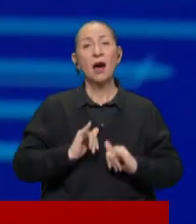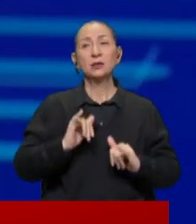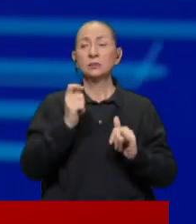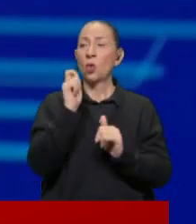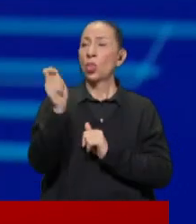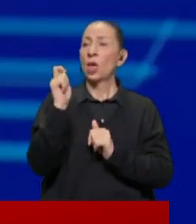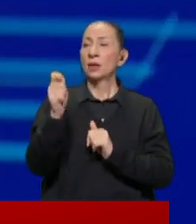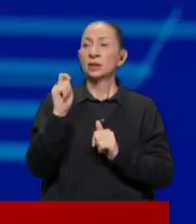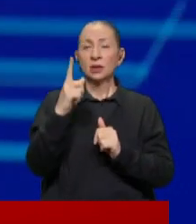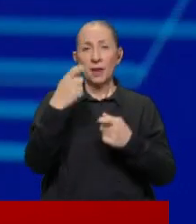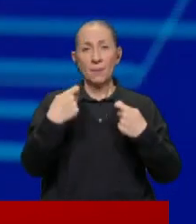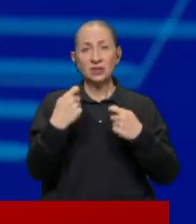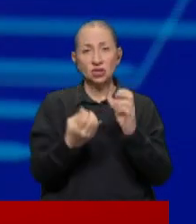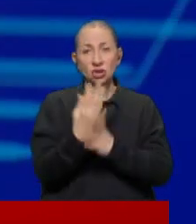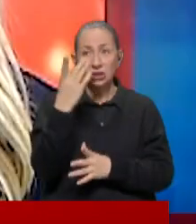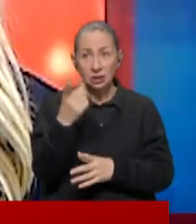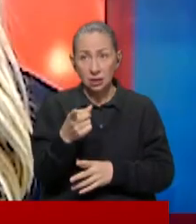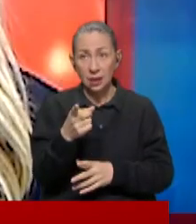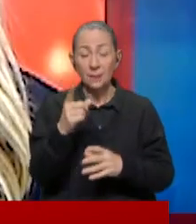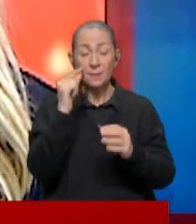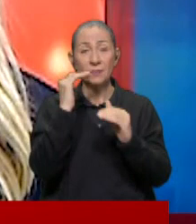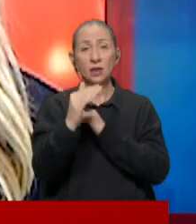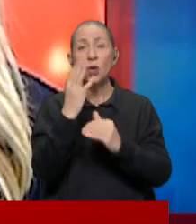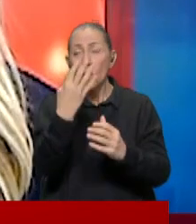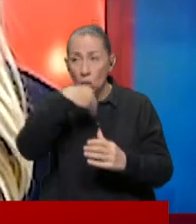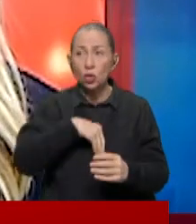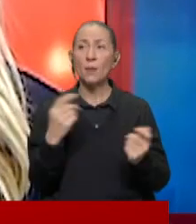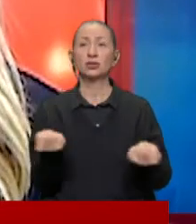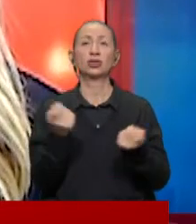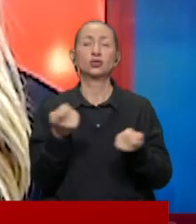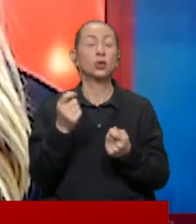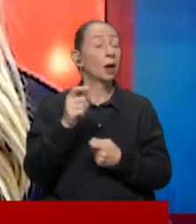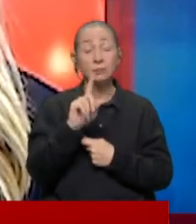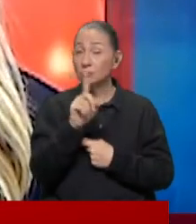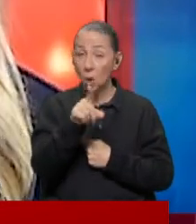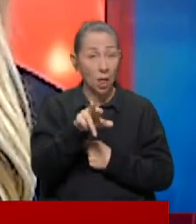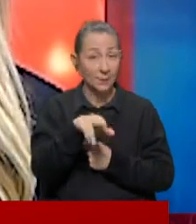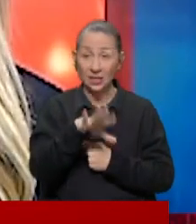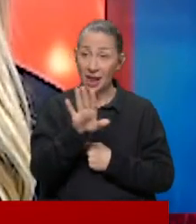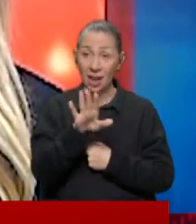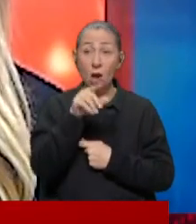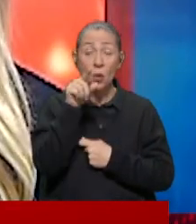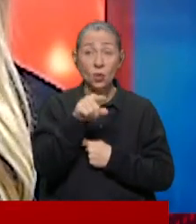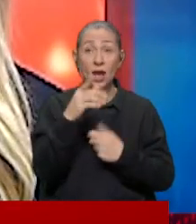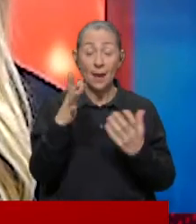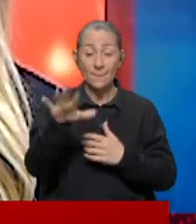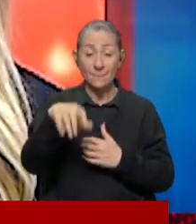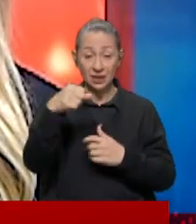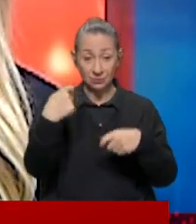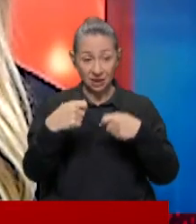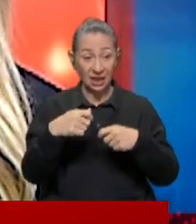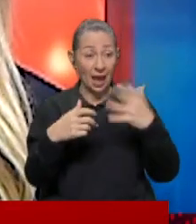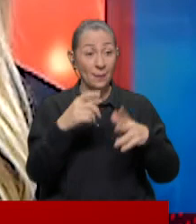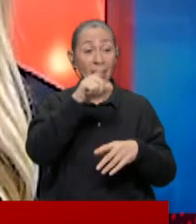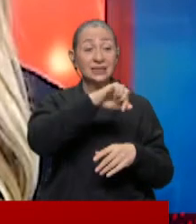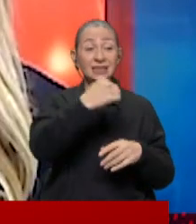şekilde karşılanabilecek bir maliyete sebep olmuştur. Millete yutturmaya çalışıyor. Halbuki durum öyle değil. Bunun hem Merkez Bankası'na